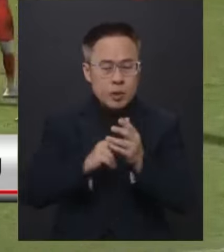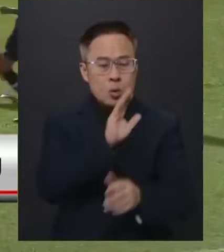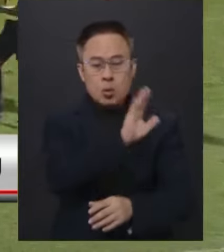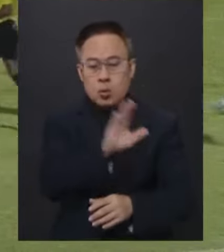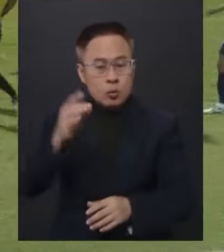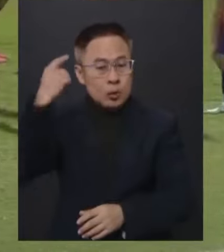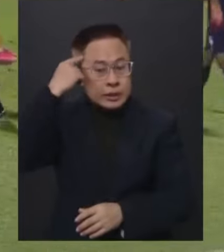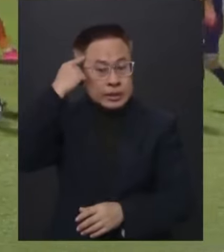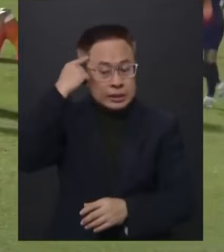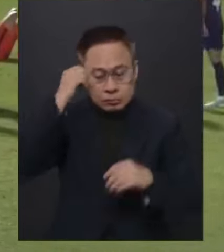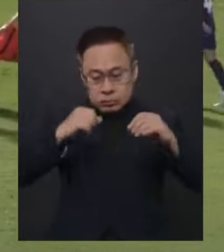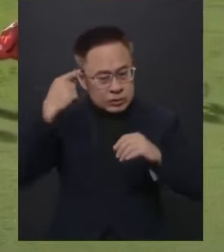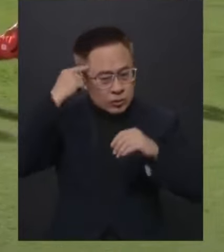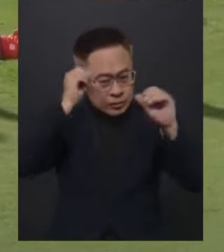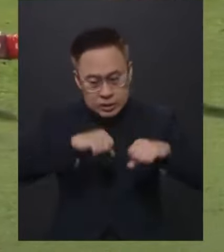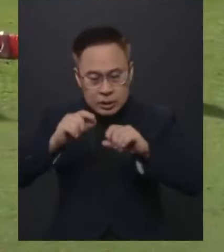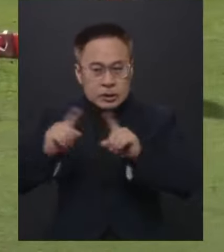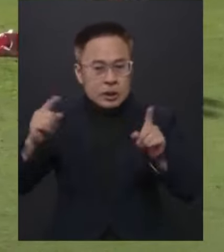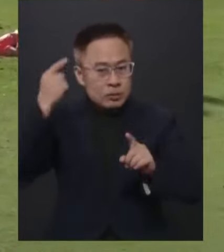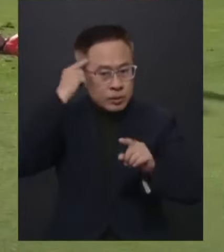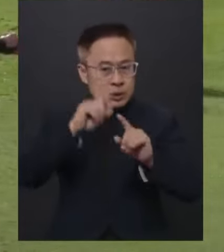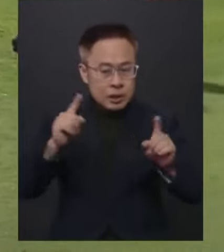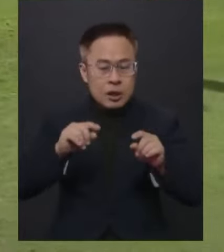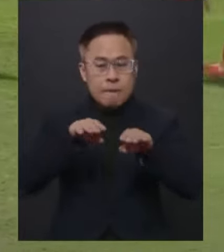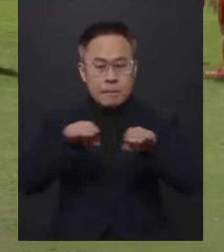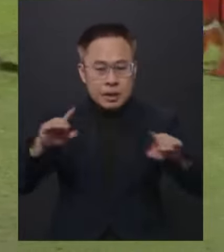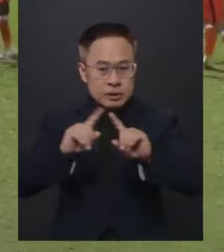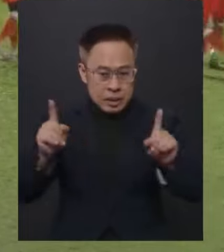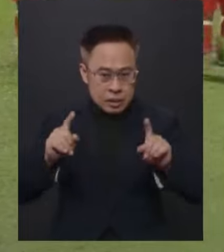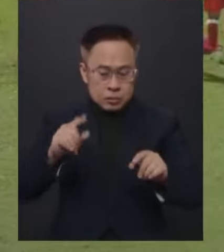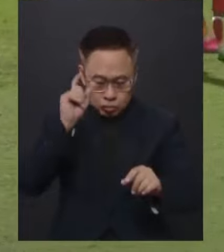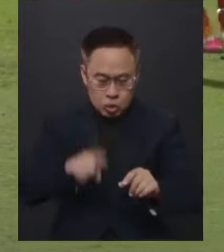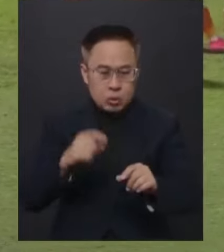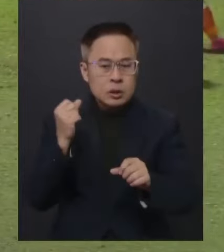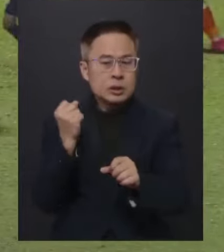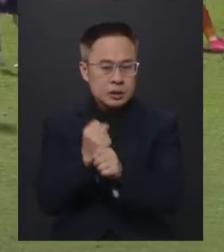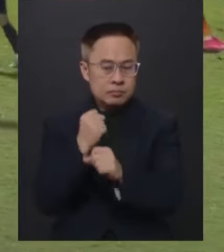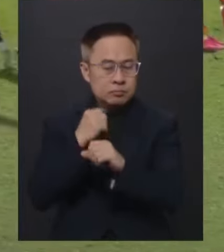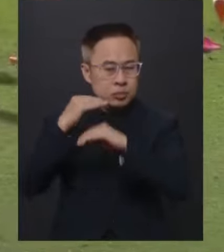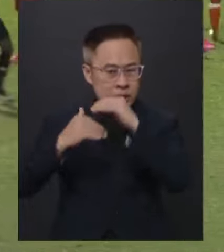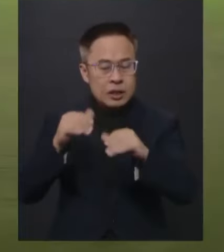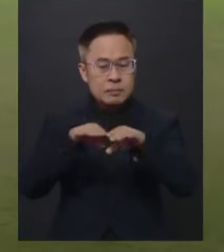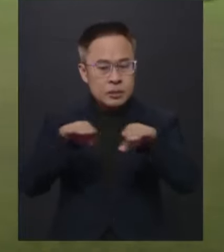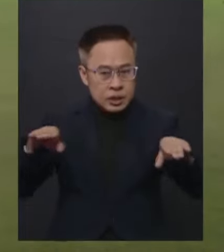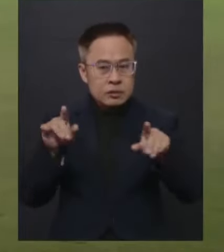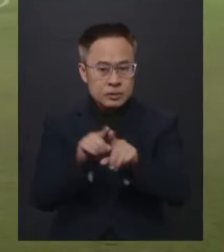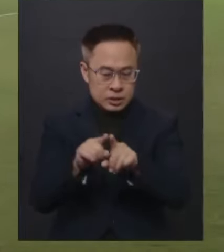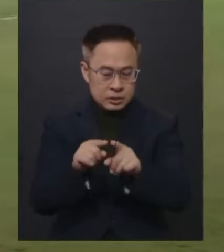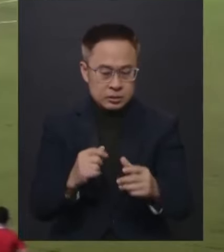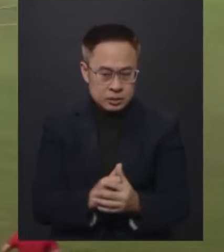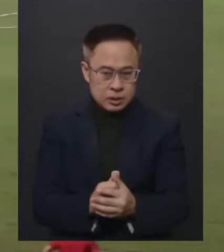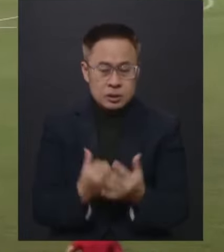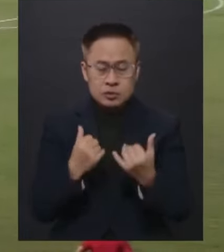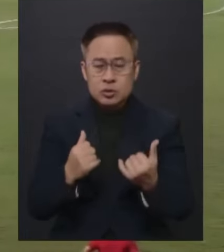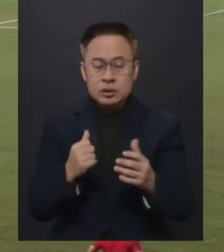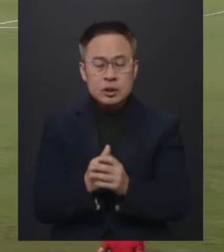าใช้ดุลพินิจคนละอย่างมาตรฐานแตกต่างกันเพราะฉะนั้นเนี่ยมันก็มีผลกระทบต่อเกมการแข่งขันนะคะแต่ว่าในส่วนของกร